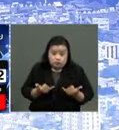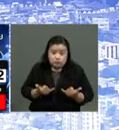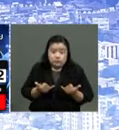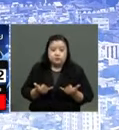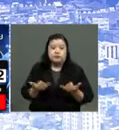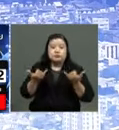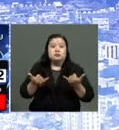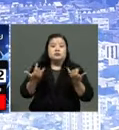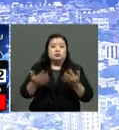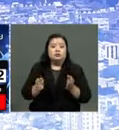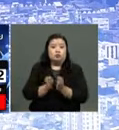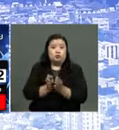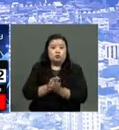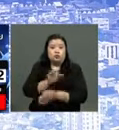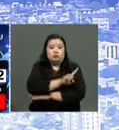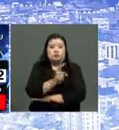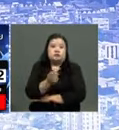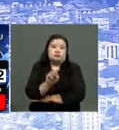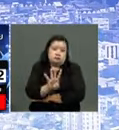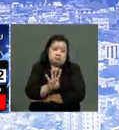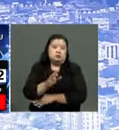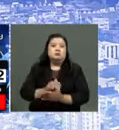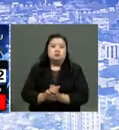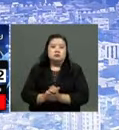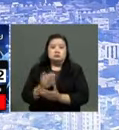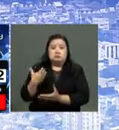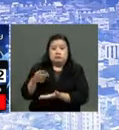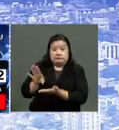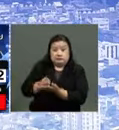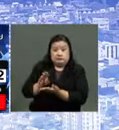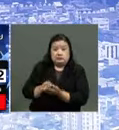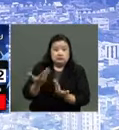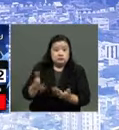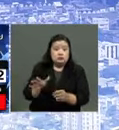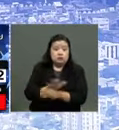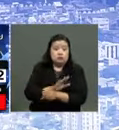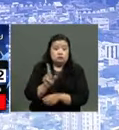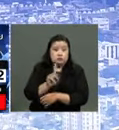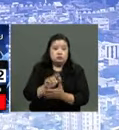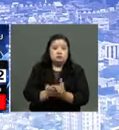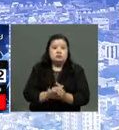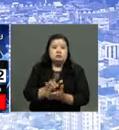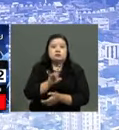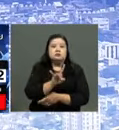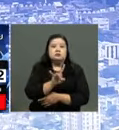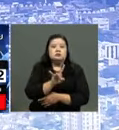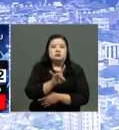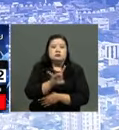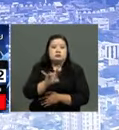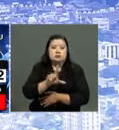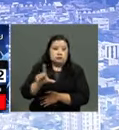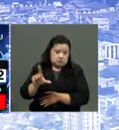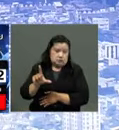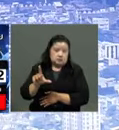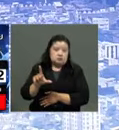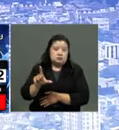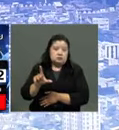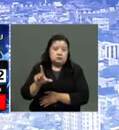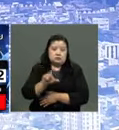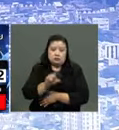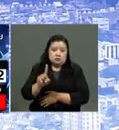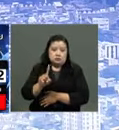ของร้านค้าเท่านั้นครับไม่มีการเก็บว่าเอาเบอร์โทรท่านใส่มายังไม่มีเลยนะครับก็ต้องเรียนว่าเป็นแบบนี้นะครับไม่มีการส่งข้อมูลนั้นเราเก็บแค่ข้อมูลว่ามีการชุดข้อมูลว่ามีเกิดเหตุการณ์ที่เกิดขึ้นแค่นั้นเองไว้ในระบบซึ่งจริงๆแล้วตอนนี้ระบบใช้งานมาทั้งสิ้นนะครับประมาณ14วันแล้วเนี่ยนะครับมีข้อมูลมากกว่า 6มากกว่าหนึ่งร้อยละเกือบจะ 100